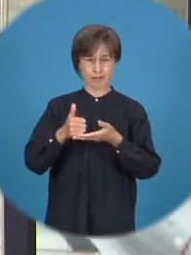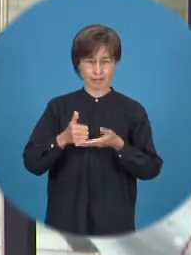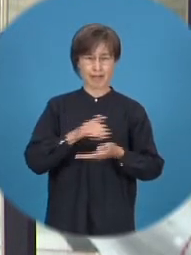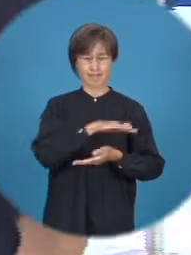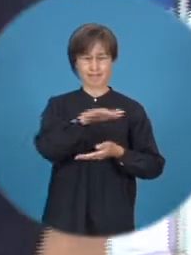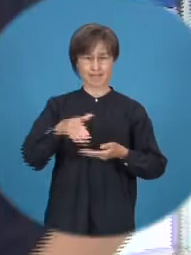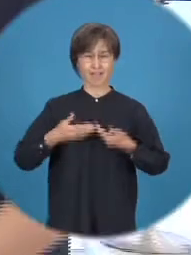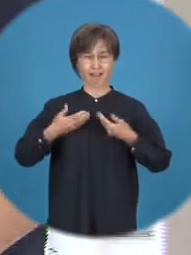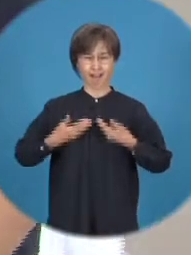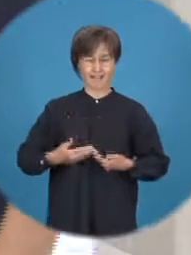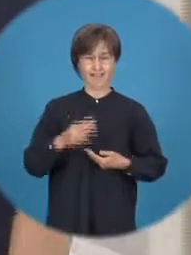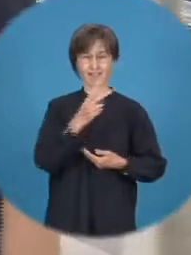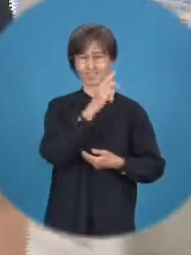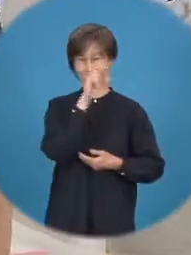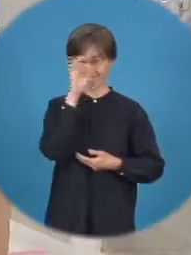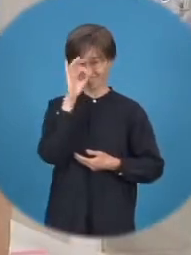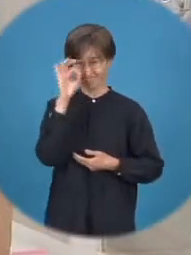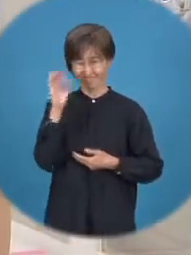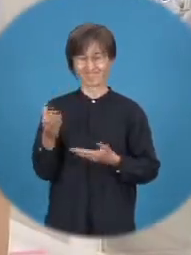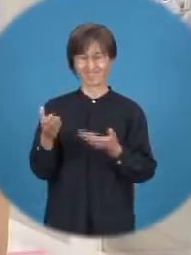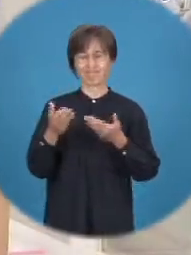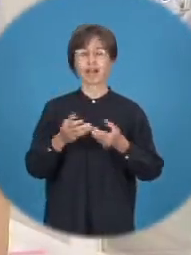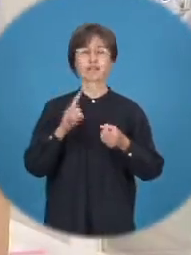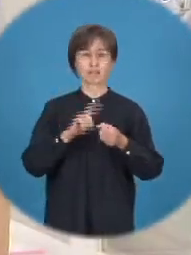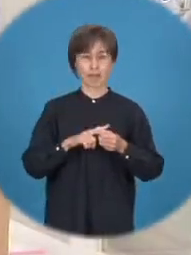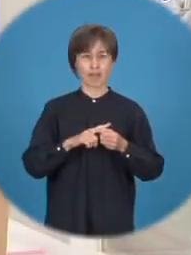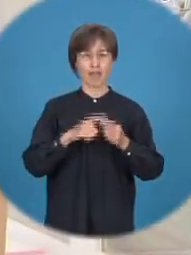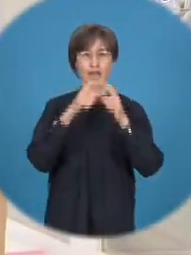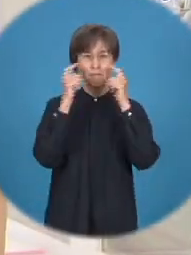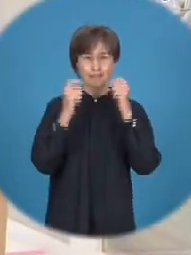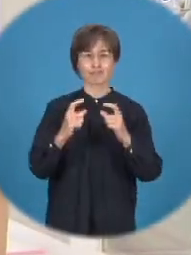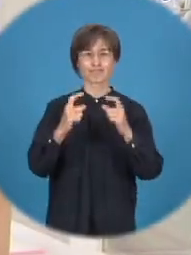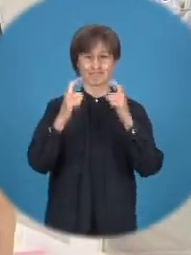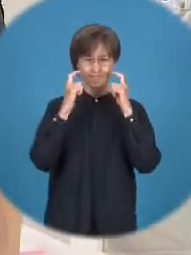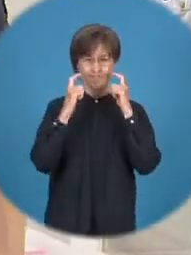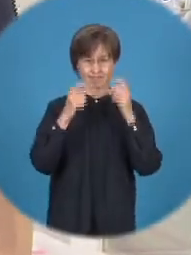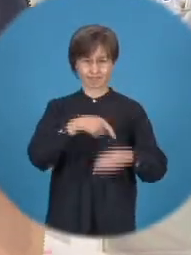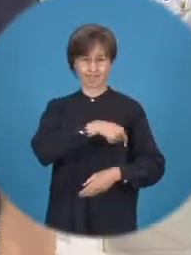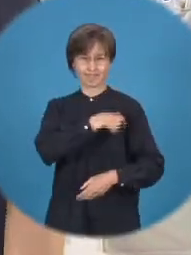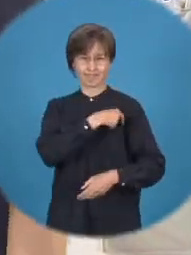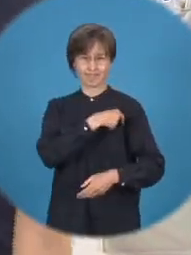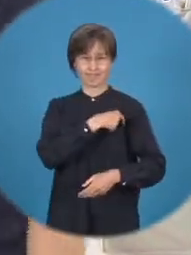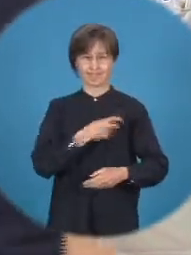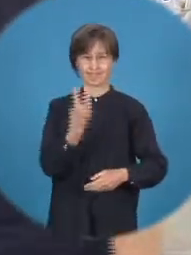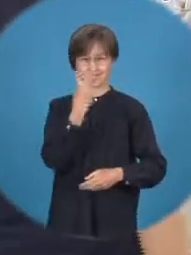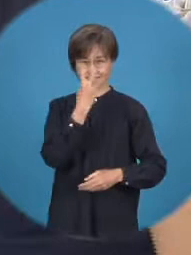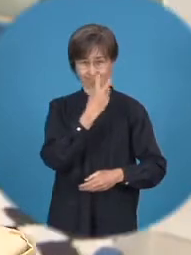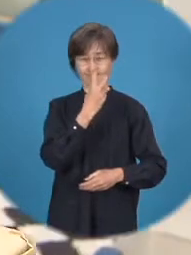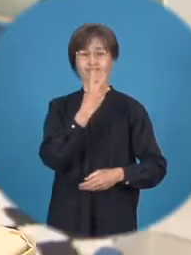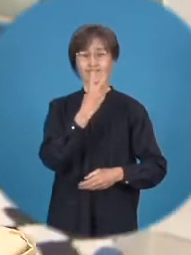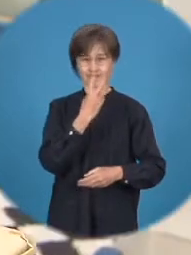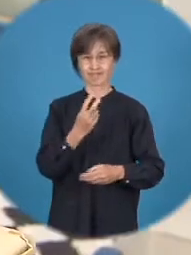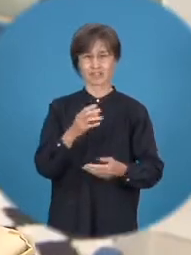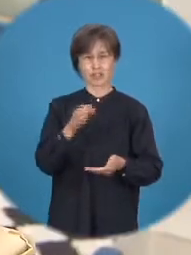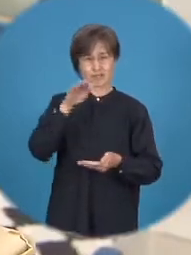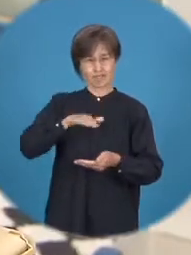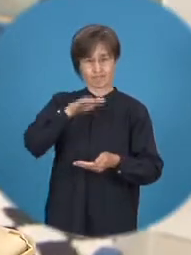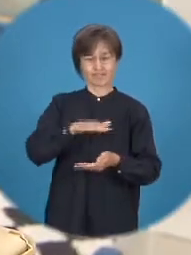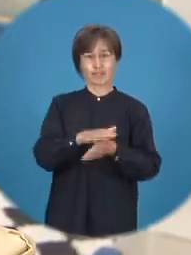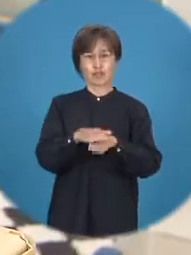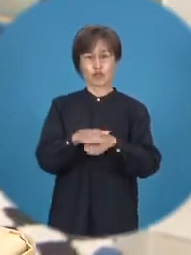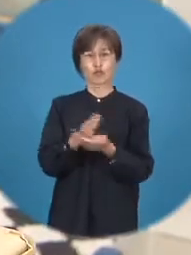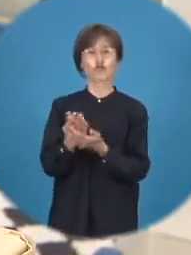よう、マスクの着用、入館時の検温、手指の消毒、人と人との距離の確保